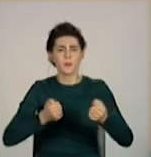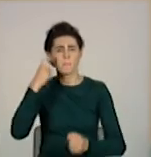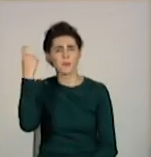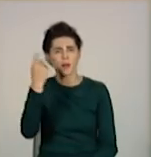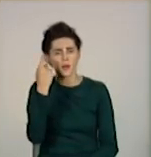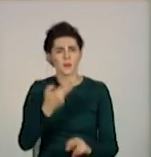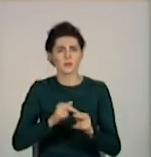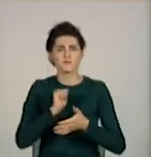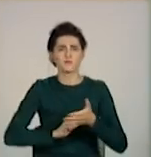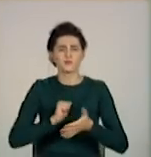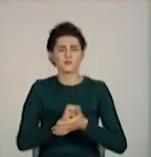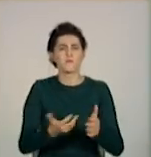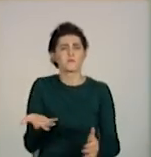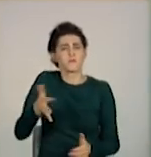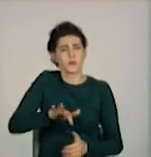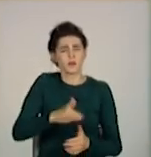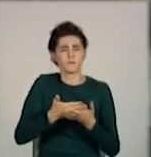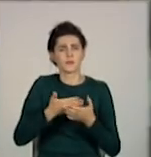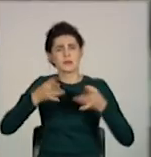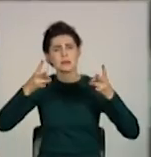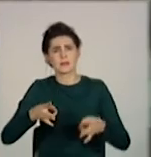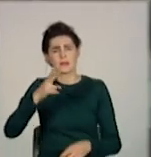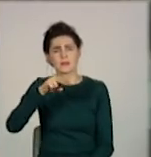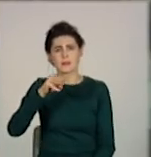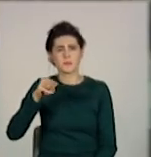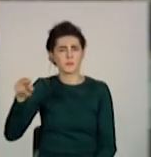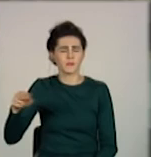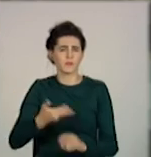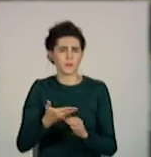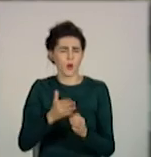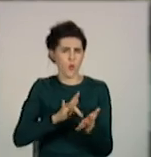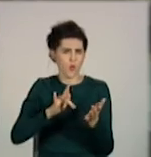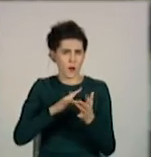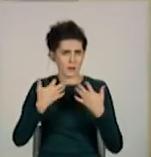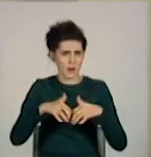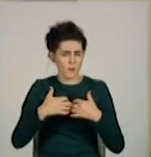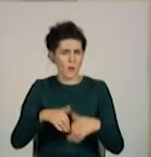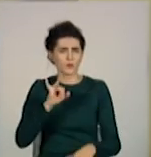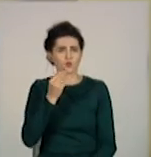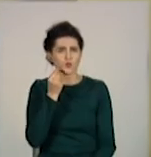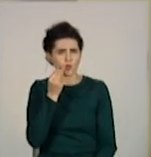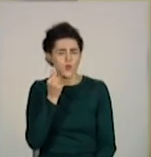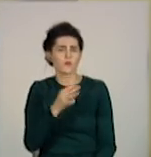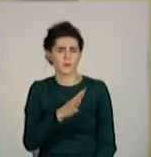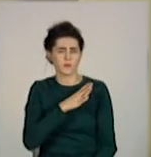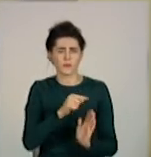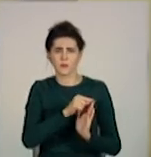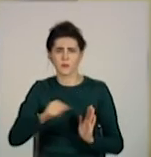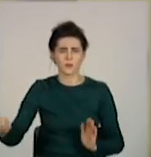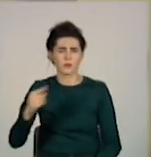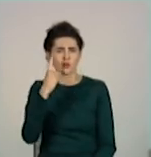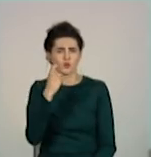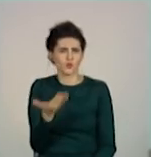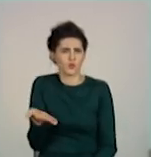топ-5 причин, через які стаються ДТП. Торік тільки в Краматорську та Слов'янську через п'яних водіїв трапилося понад 100